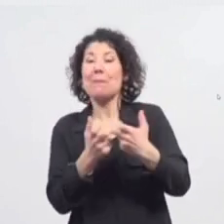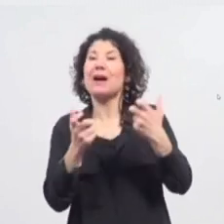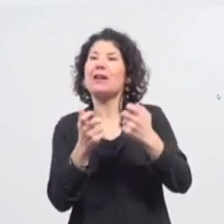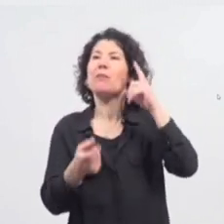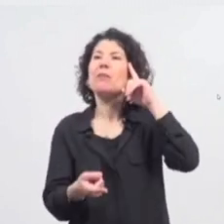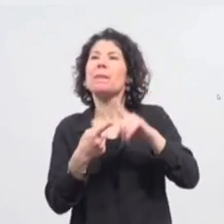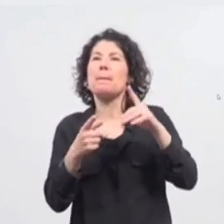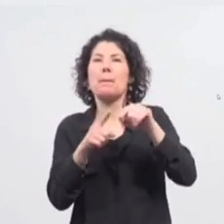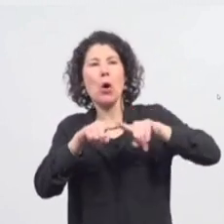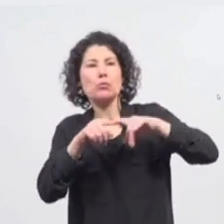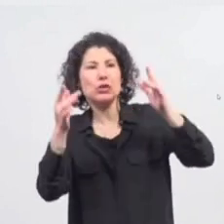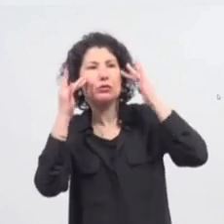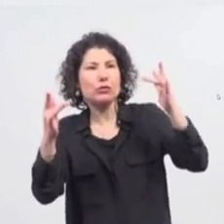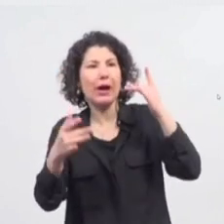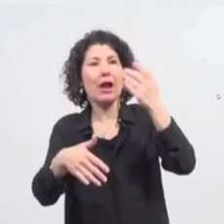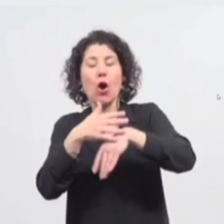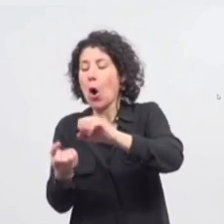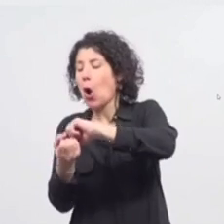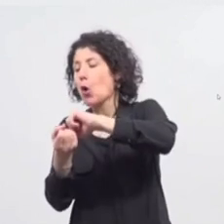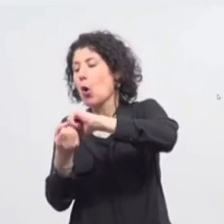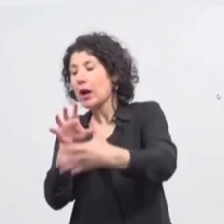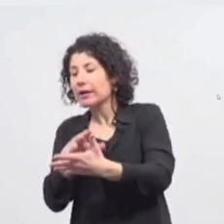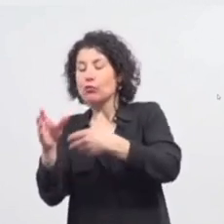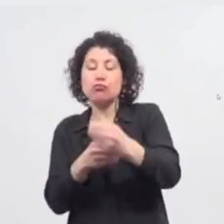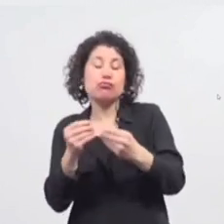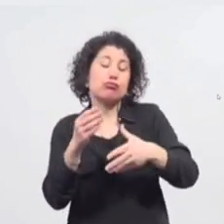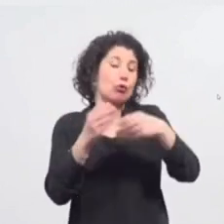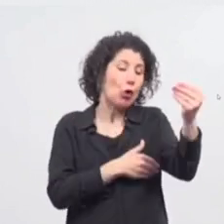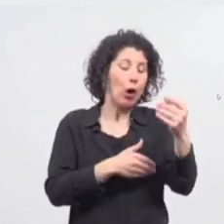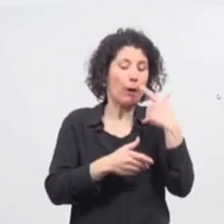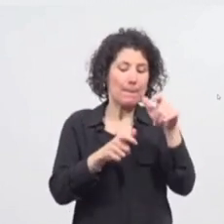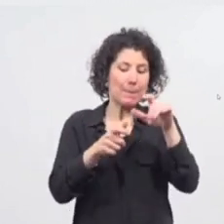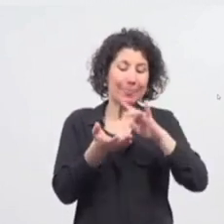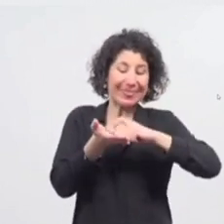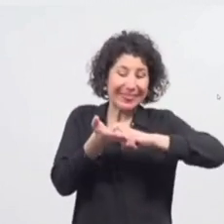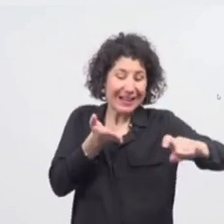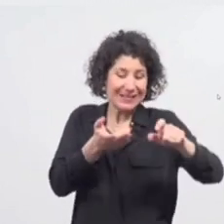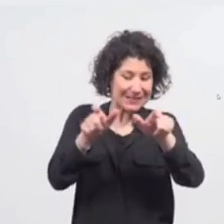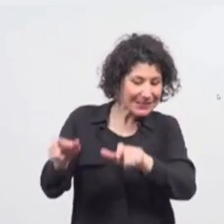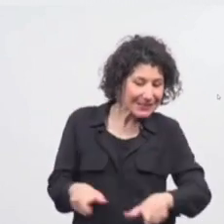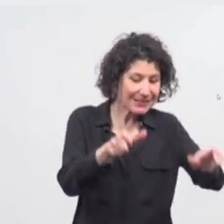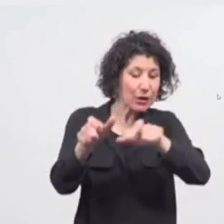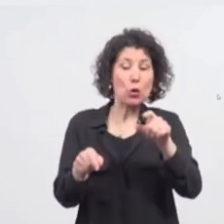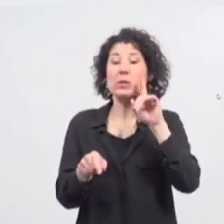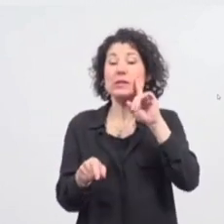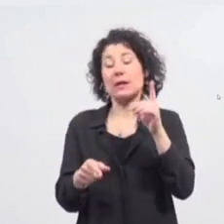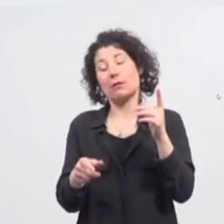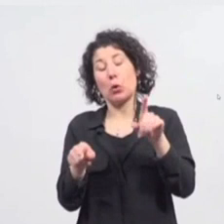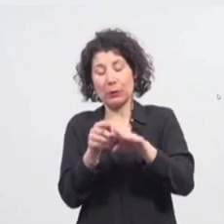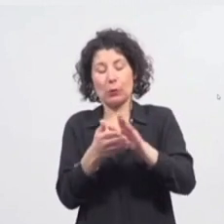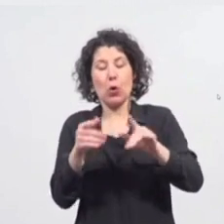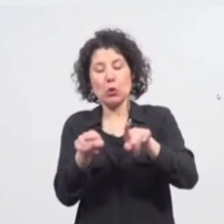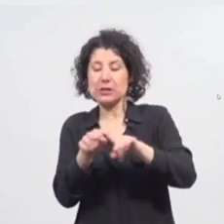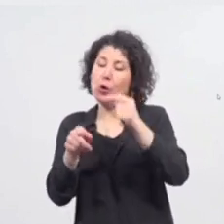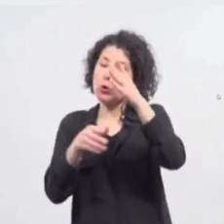hors ligne de biens culturels dans le marché intérieur, de davantage coopérer avec des pays tiers. Et donc, tout ceci dit, lors